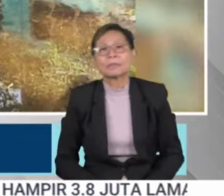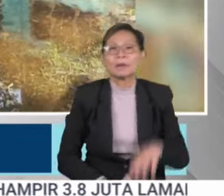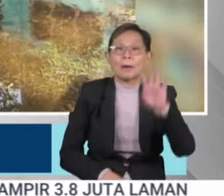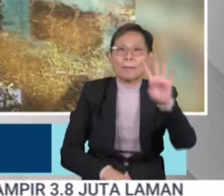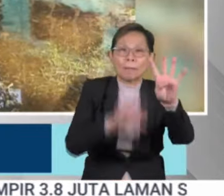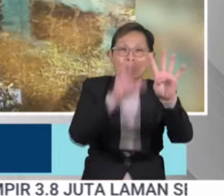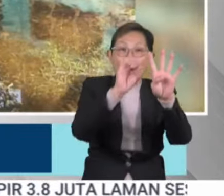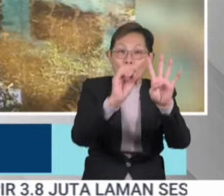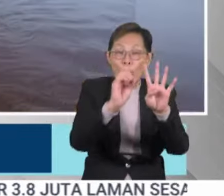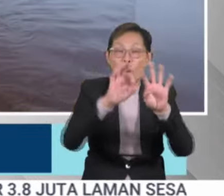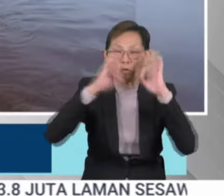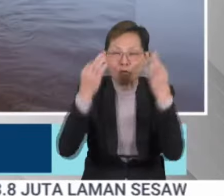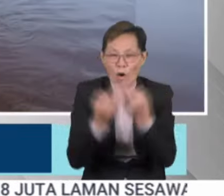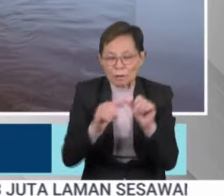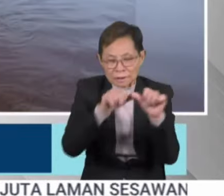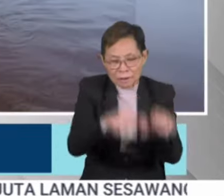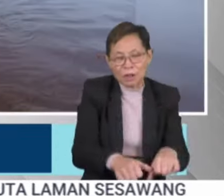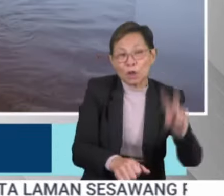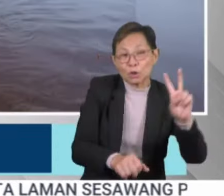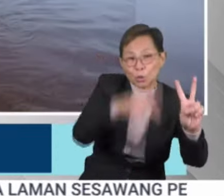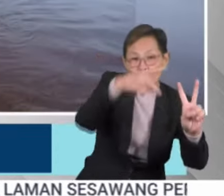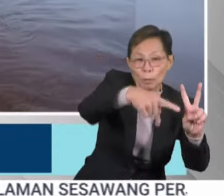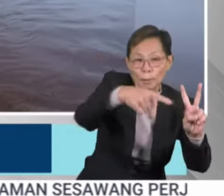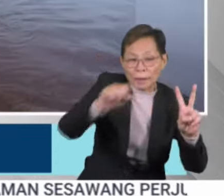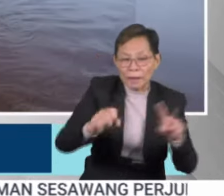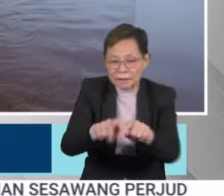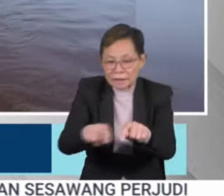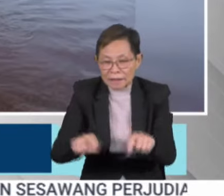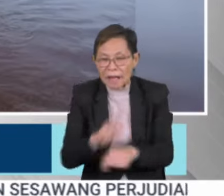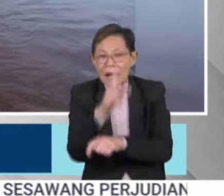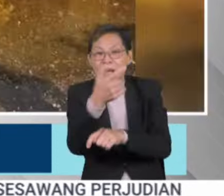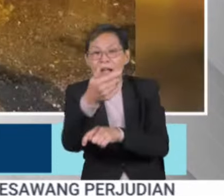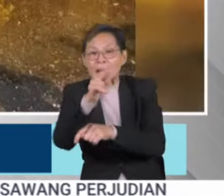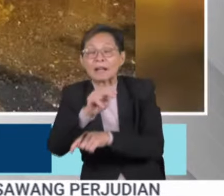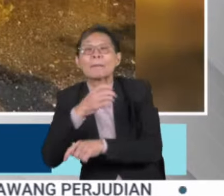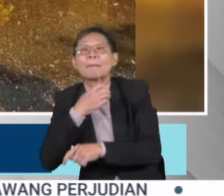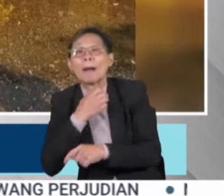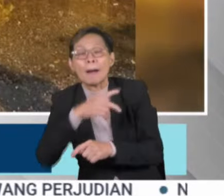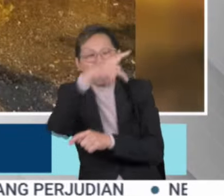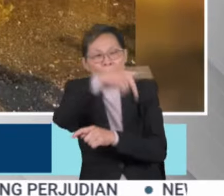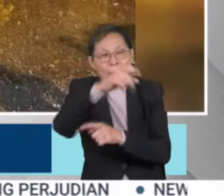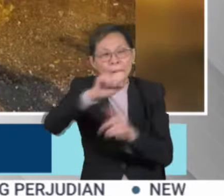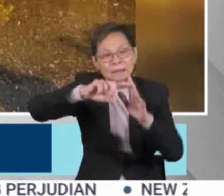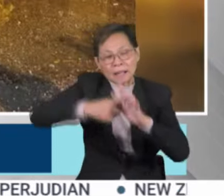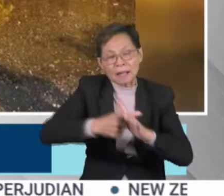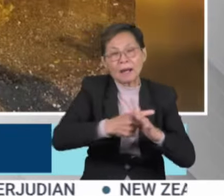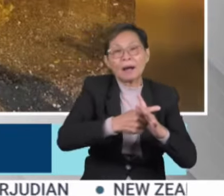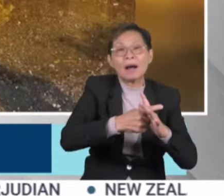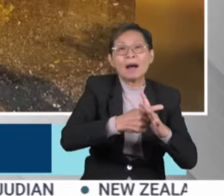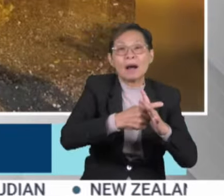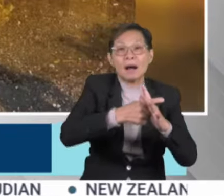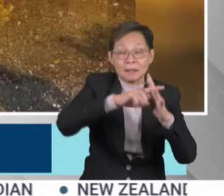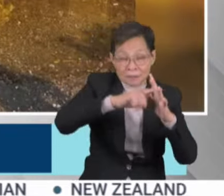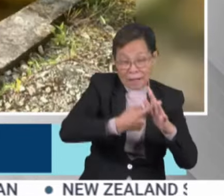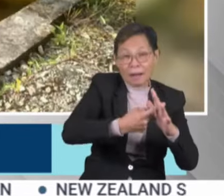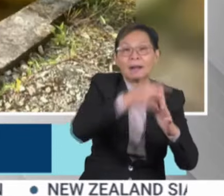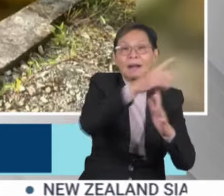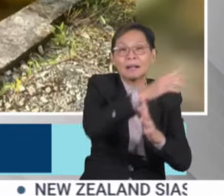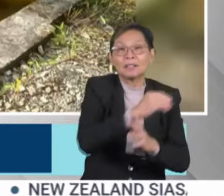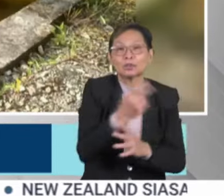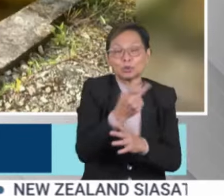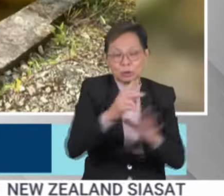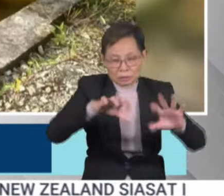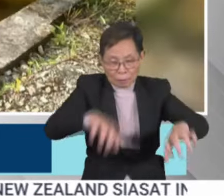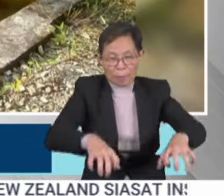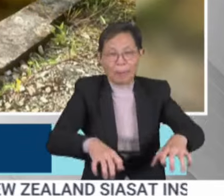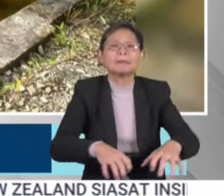seramai 40 keluarga masih berlindung di 2 PPS di daerah Kerian, Perak. PPS diaktifkan di SK Cangkat Lobak dan SK Parit Haji